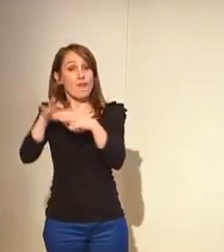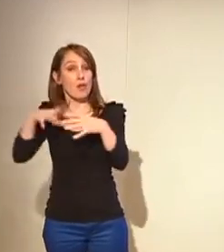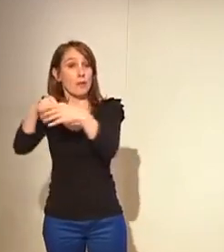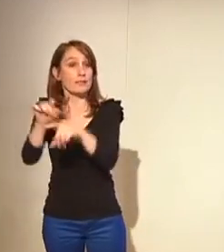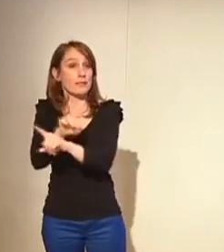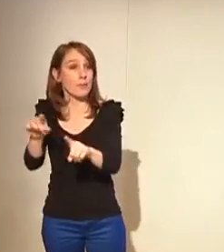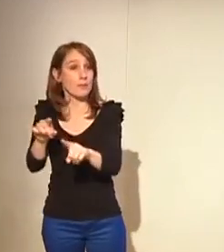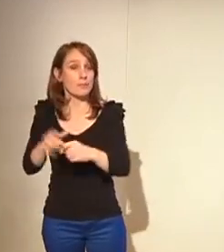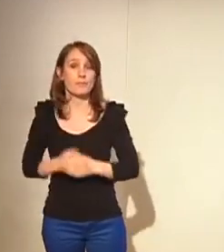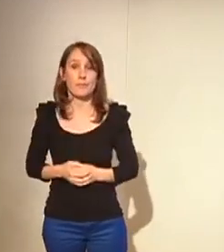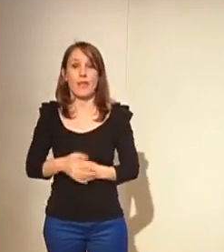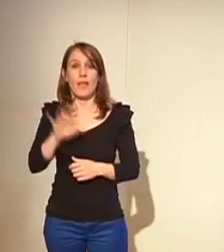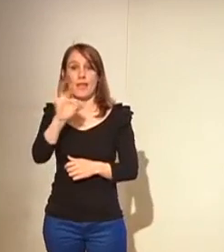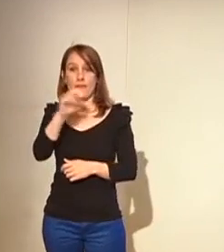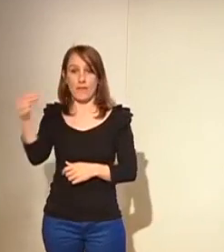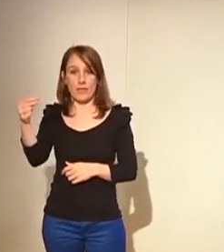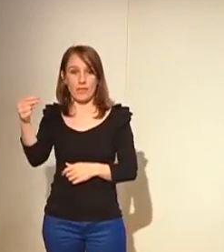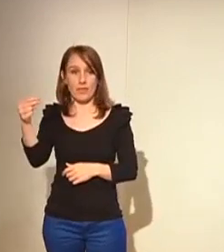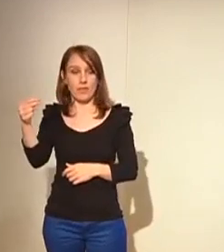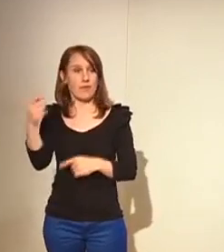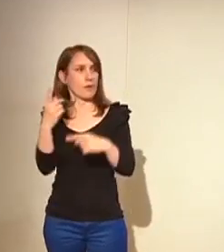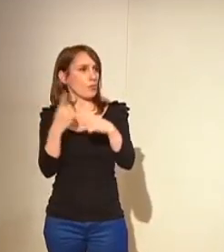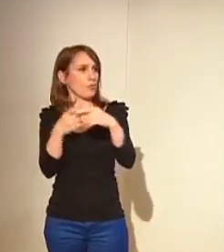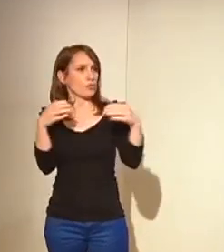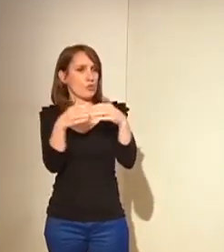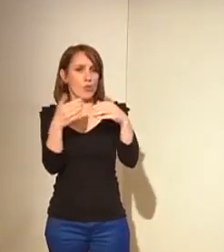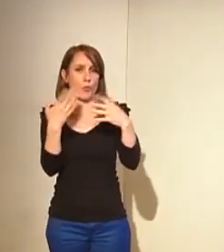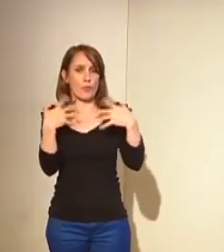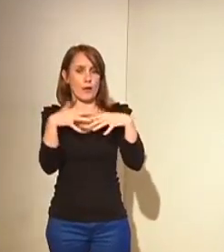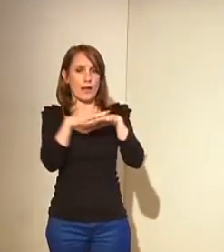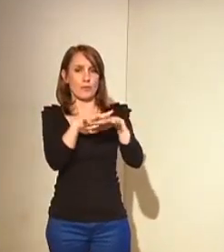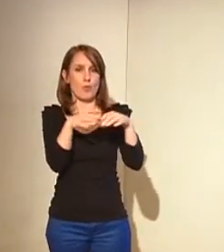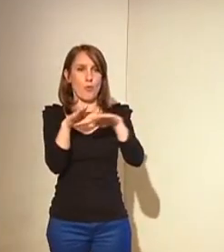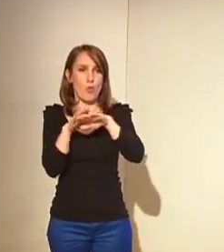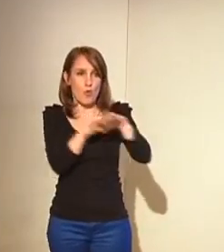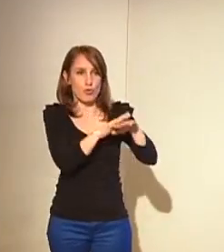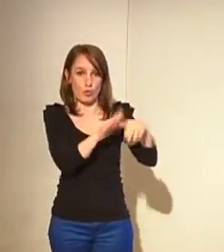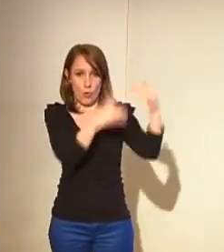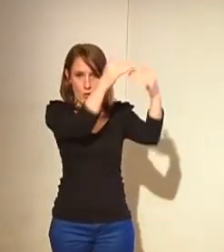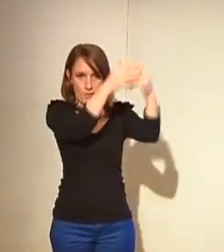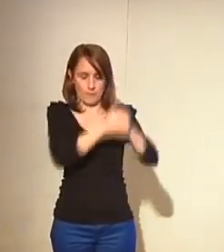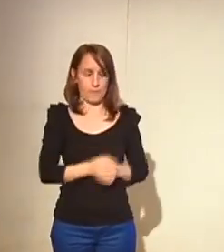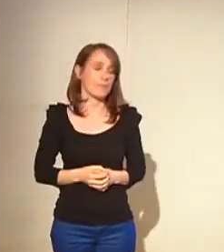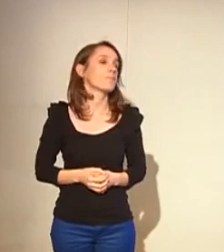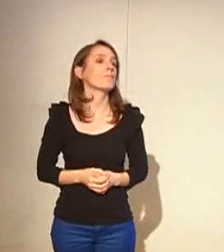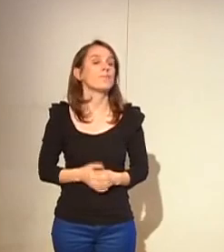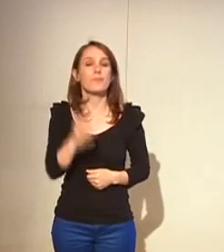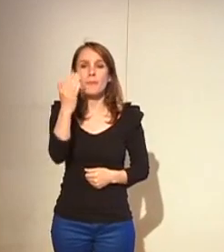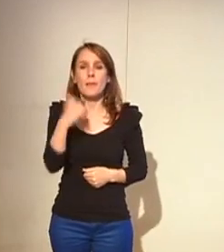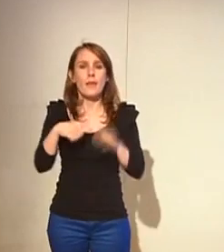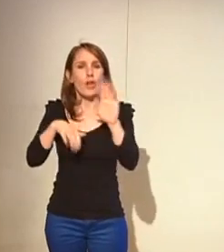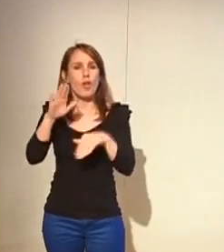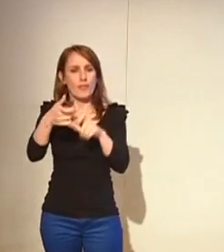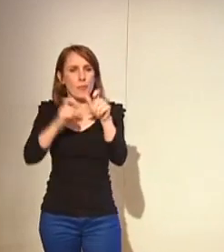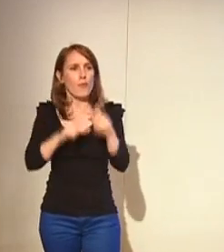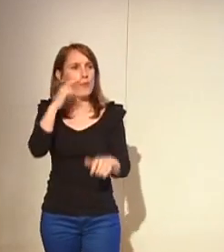vote le le FN et le groupe rassemblement de gauche et de progrès candidature suivante